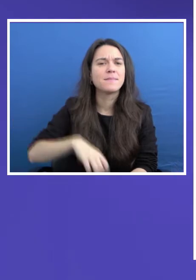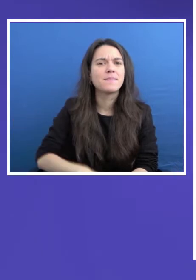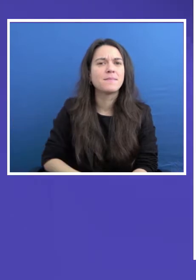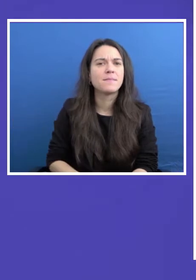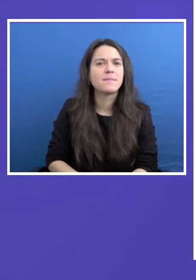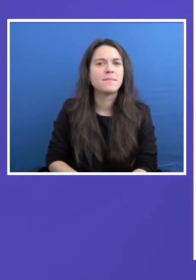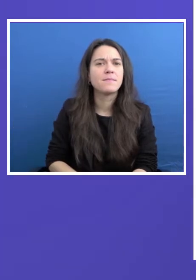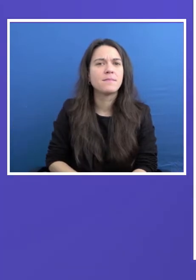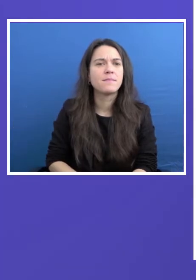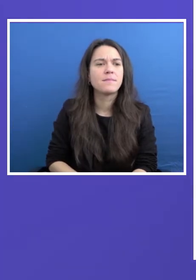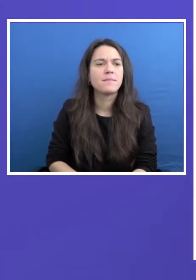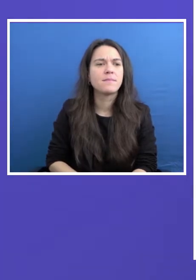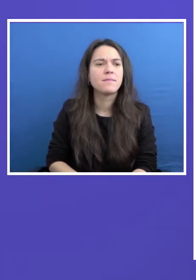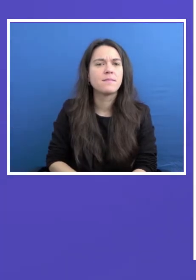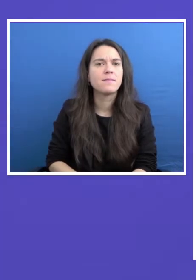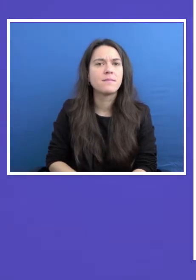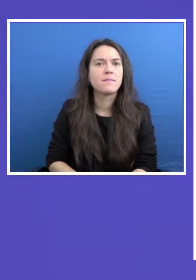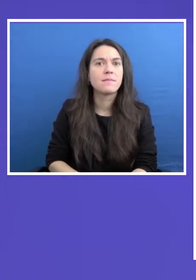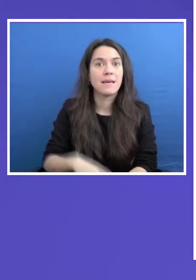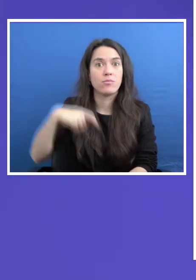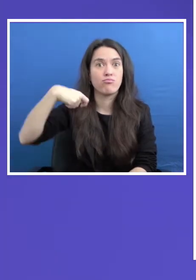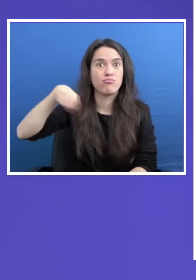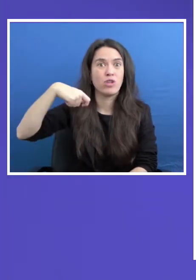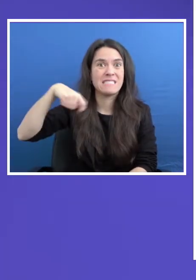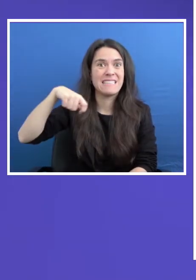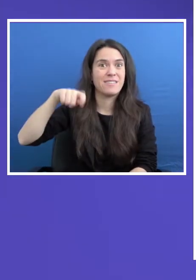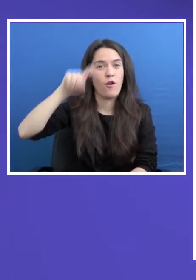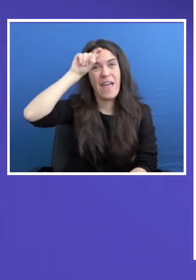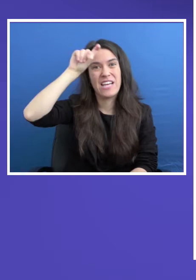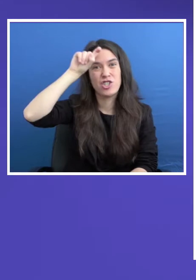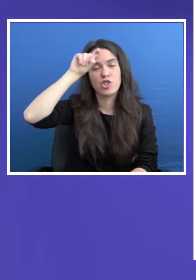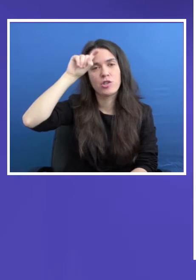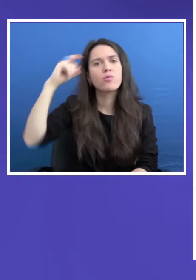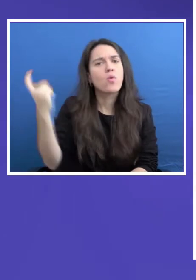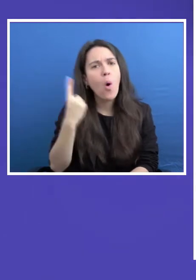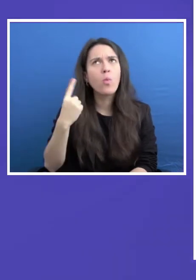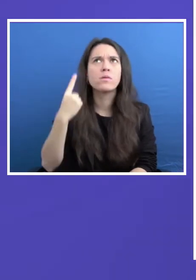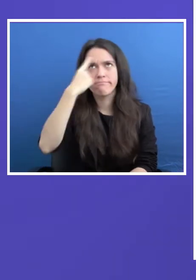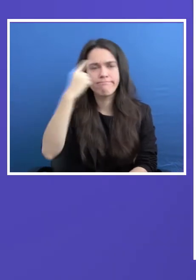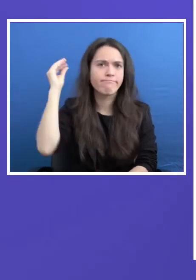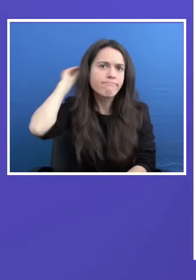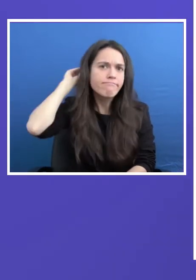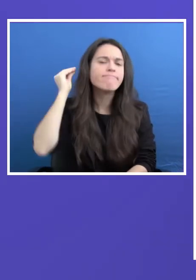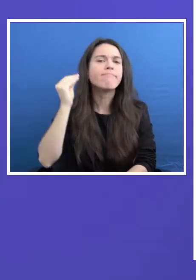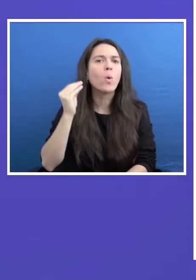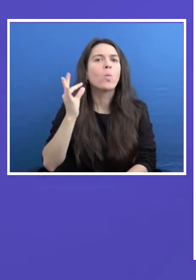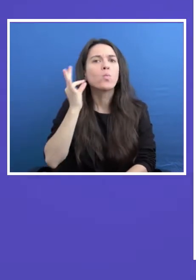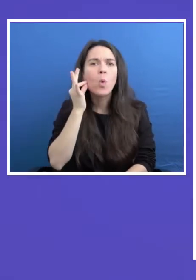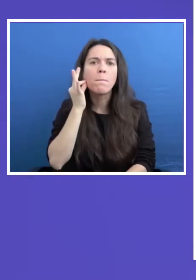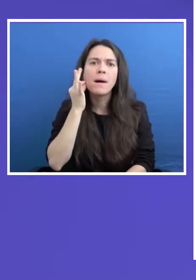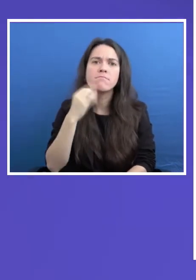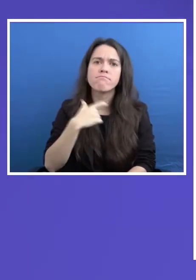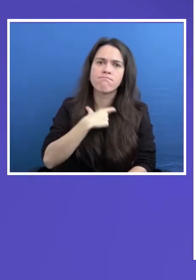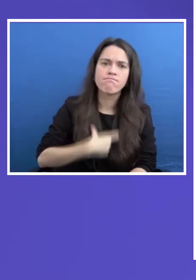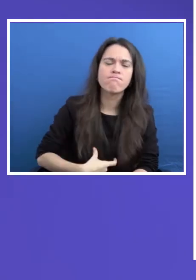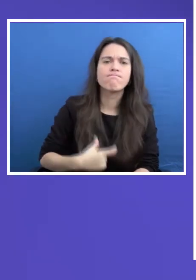تلاقي مثلا كان دايما التفكير انا عايزه اطلع دكتوره، انا عايزه اطلع مهندسه، لا دلوقتي بقى كمان عندنا المراه بتقود